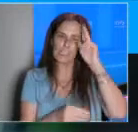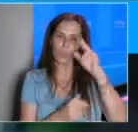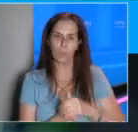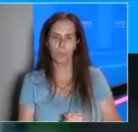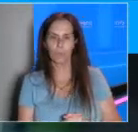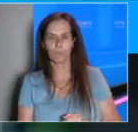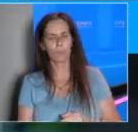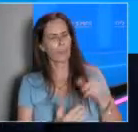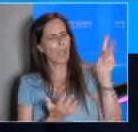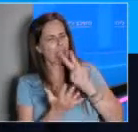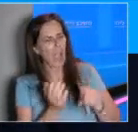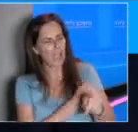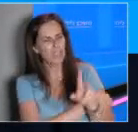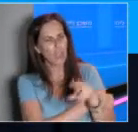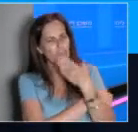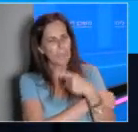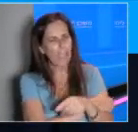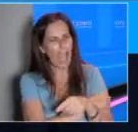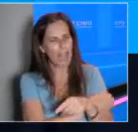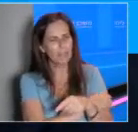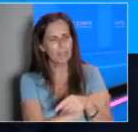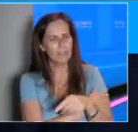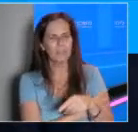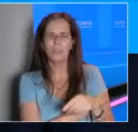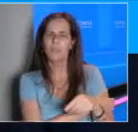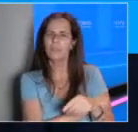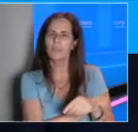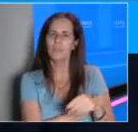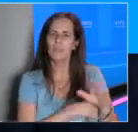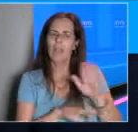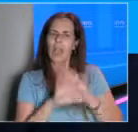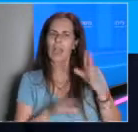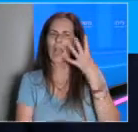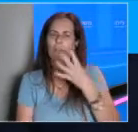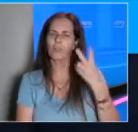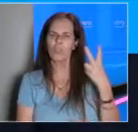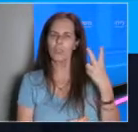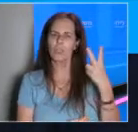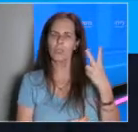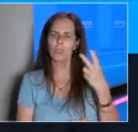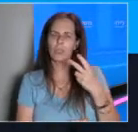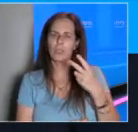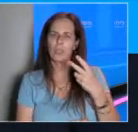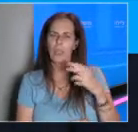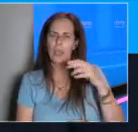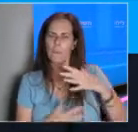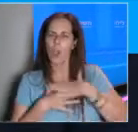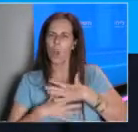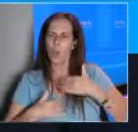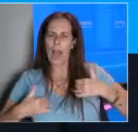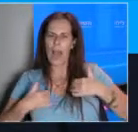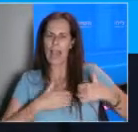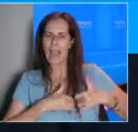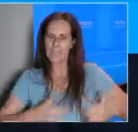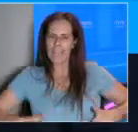אגב, קראתי באיזשהו מקום שיש בישראל, נדמה שזה היה בישראל היום, רק 42 מכונות אקמו?